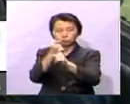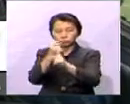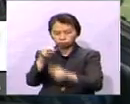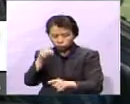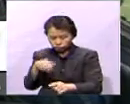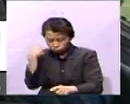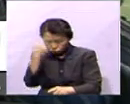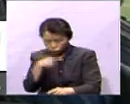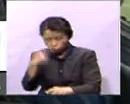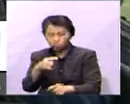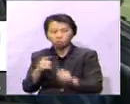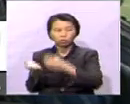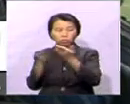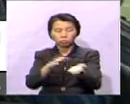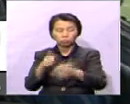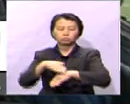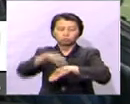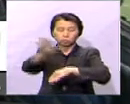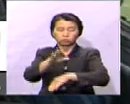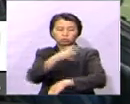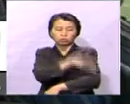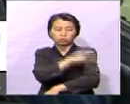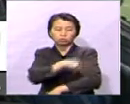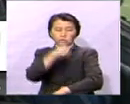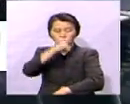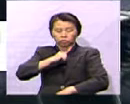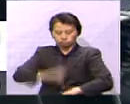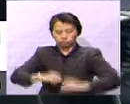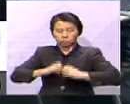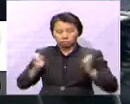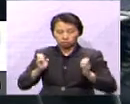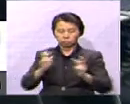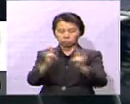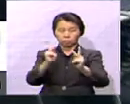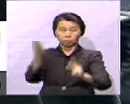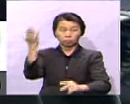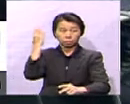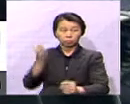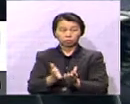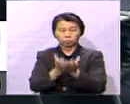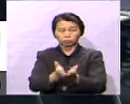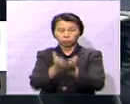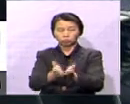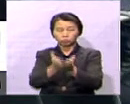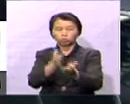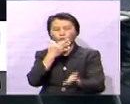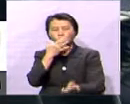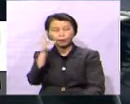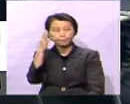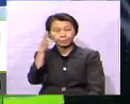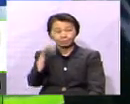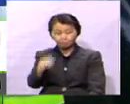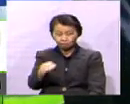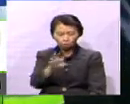pengecaman. Seterusnya, mayat dibawa ke Hospital Alor Gajah untuk dibedah siasat. Pada Khamis lepas, hanya bot-bot fiber berwarna biru milik